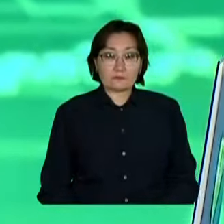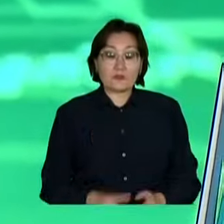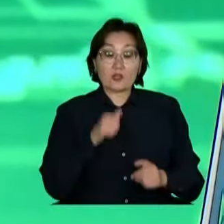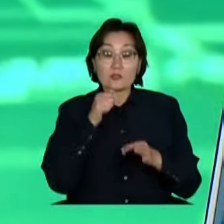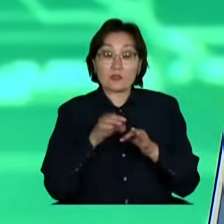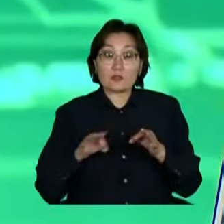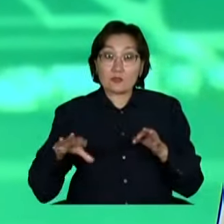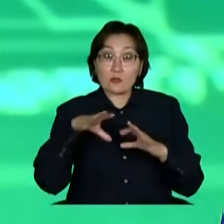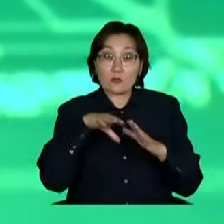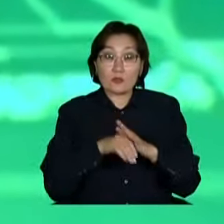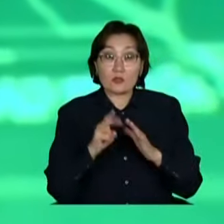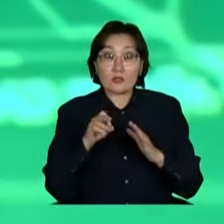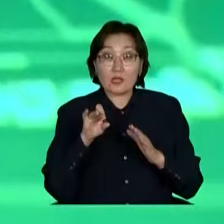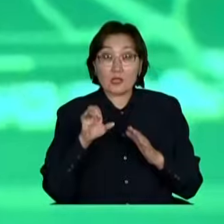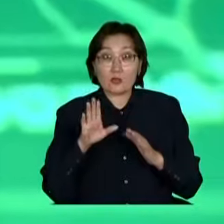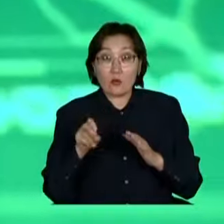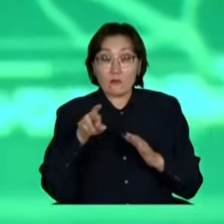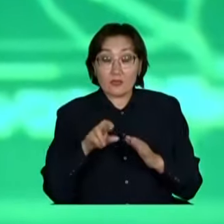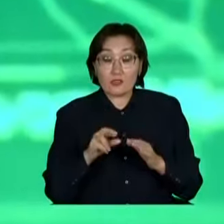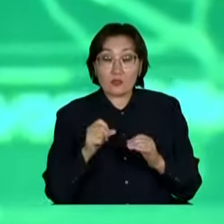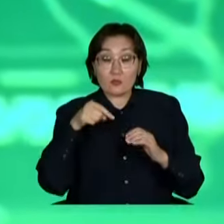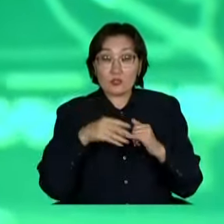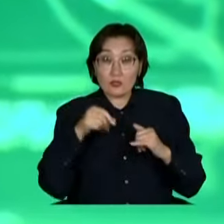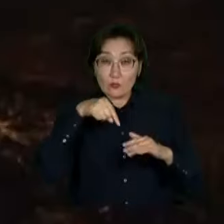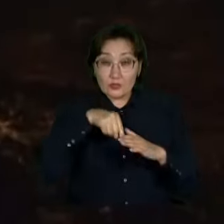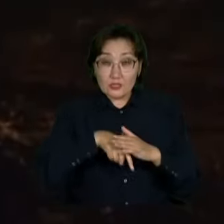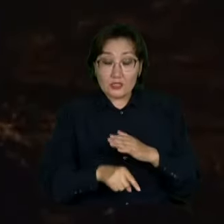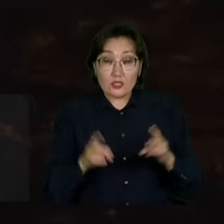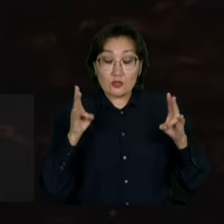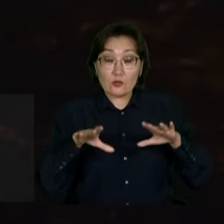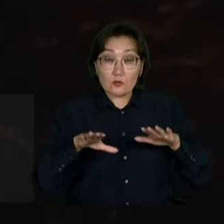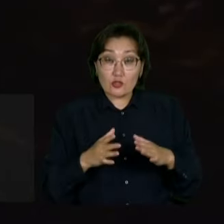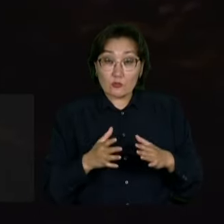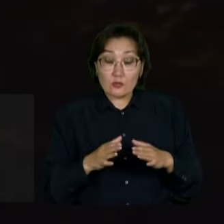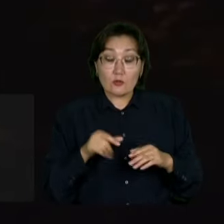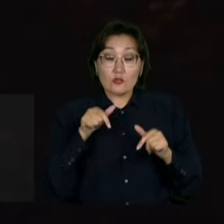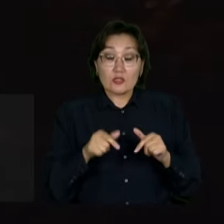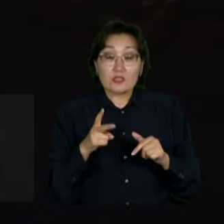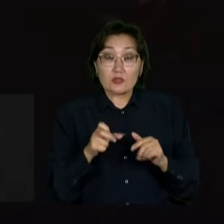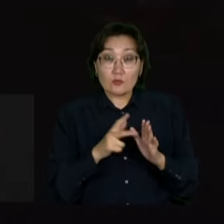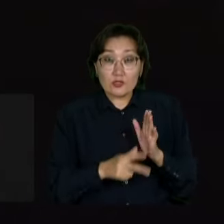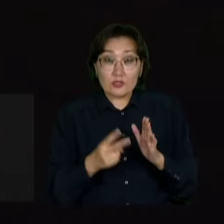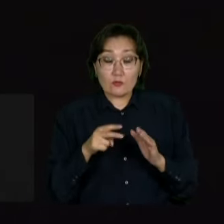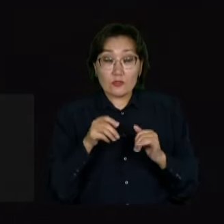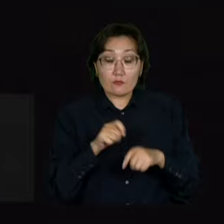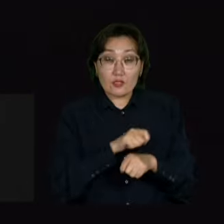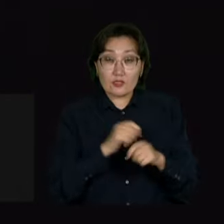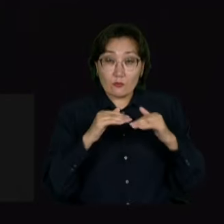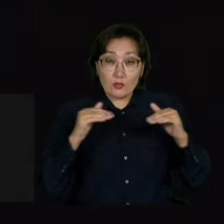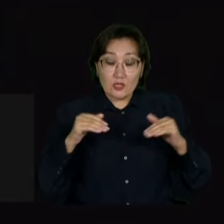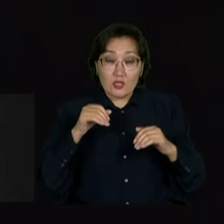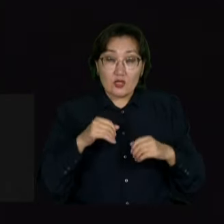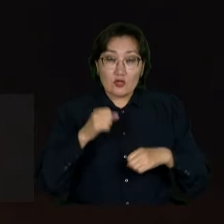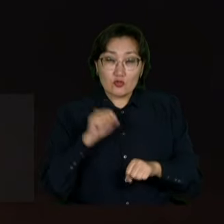Қостанай облысына қарасты Соколовская шахтасында жазатайым оқиға болды. Бұған дейін мұнда 280 метр деңгейде жару